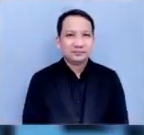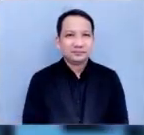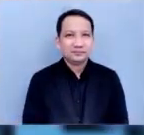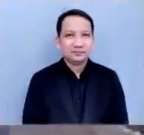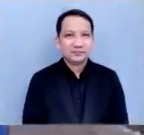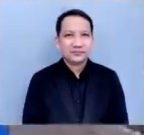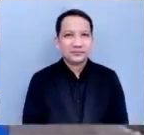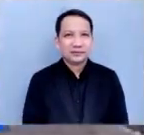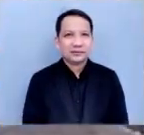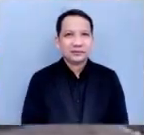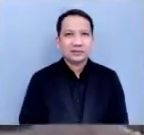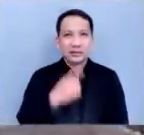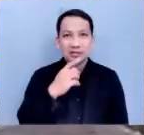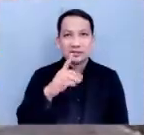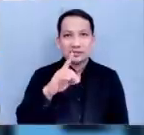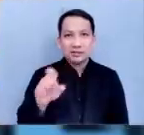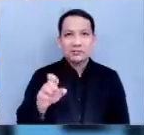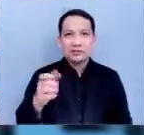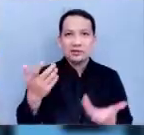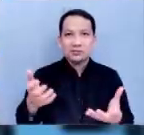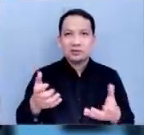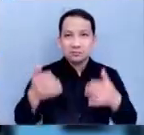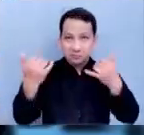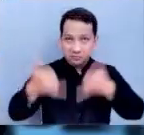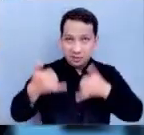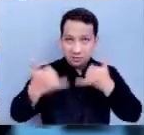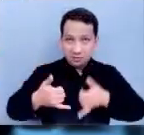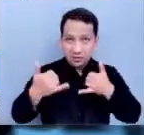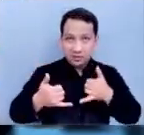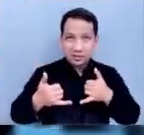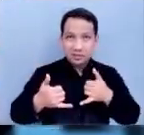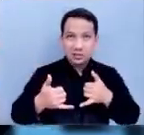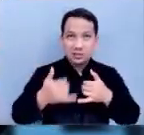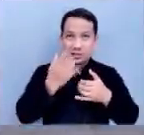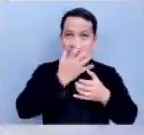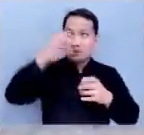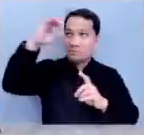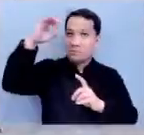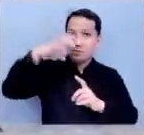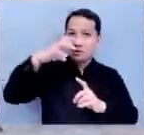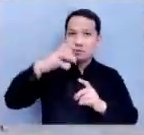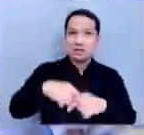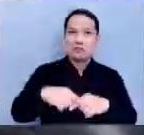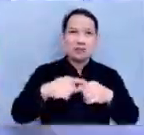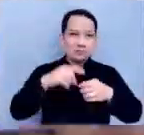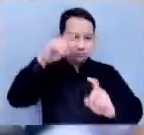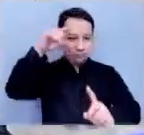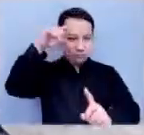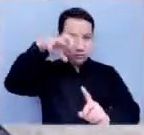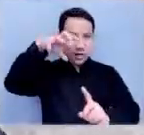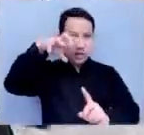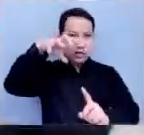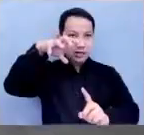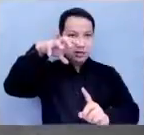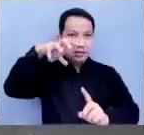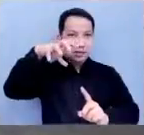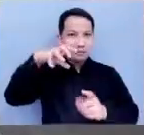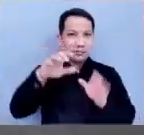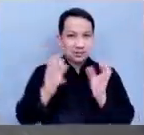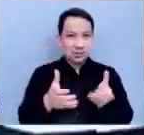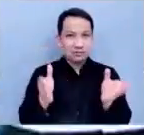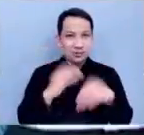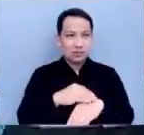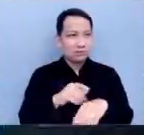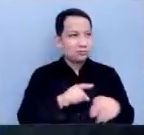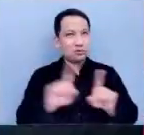Paborito talaga ng maraming mga bata ang maglaro, lalo na kapag mainit ang panahon. Bilad sa araw matapos ang kanilang mga klase, takbo